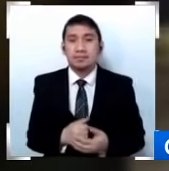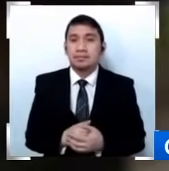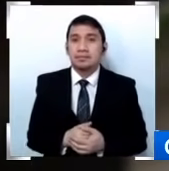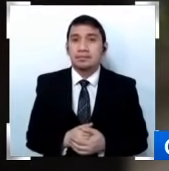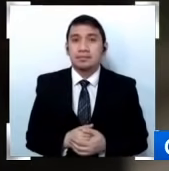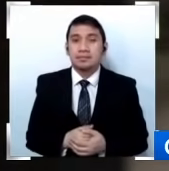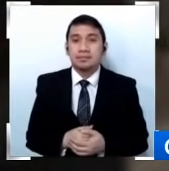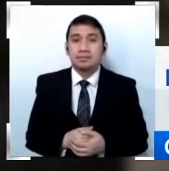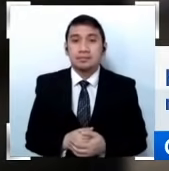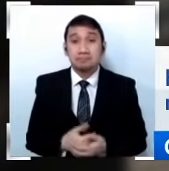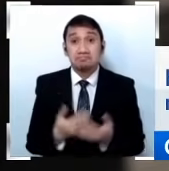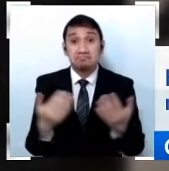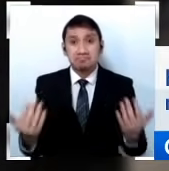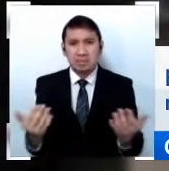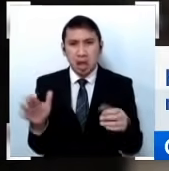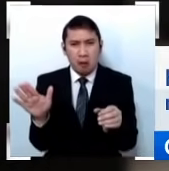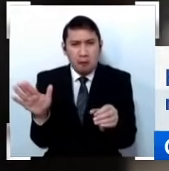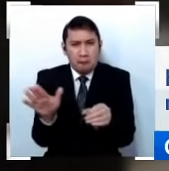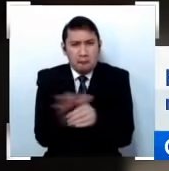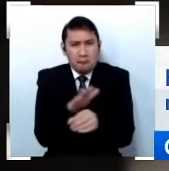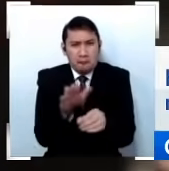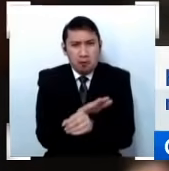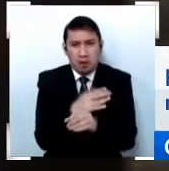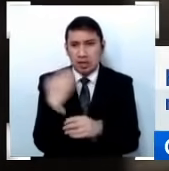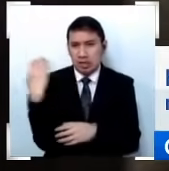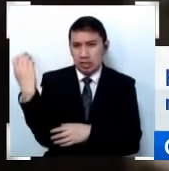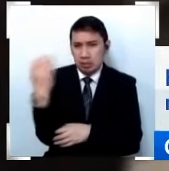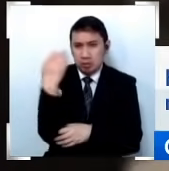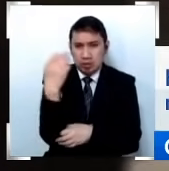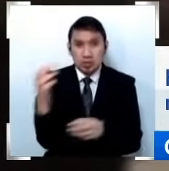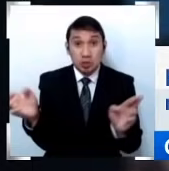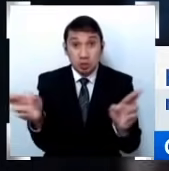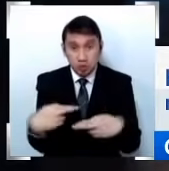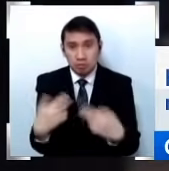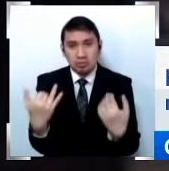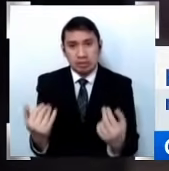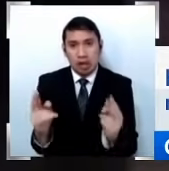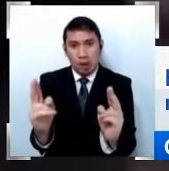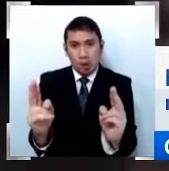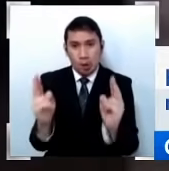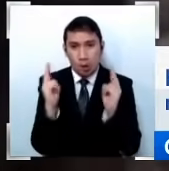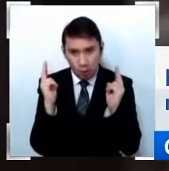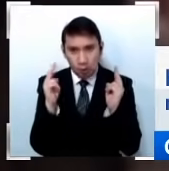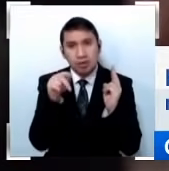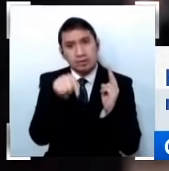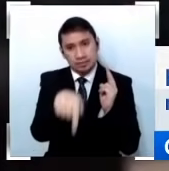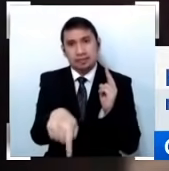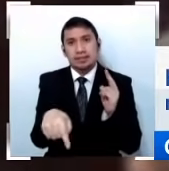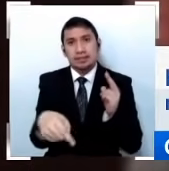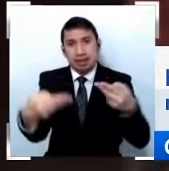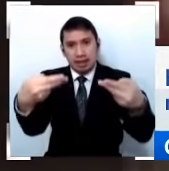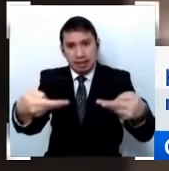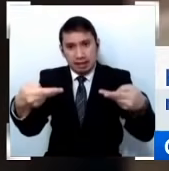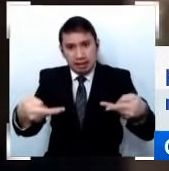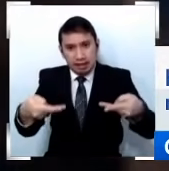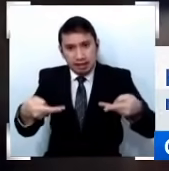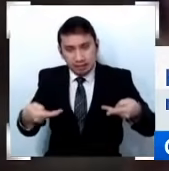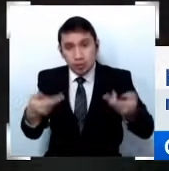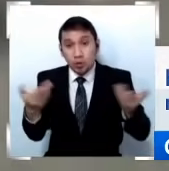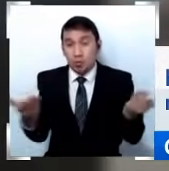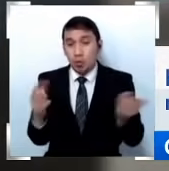Dahil puno na raw ang emergency room, nasa hallway na muna ang ilang pasyente sa JR Borja General Hospital sa Cagayan de Oro